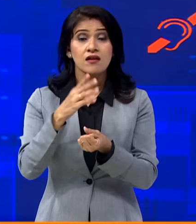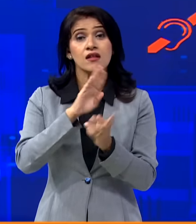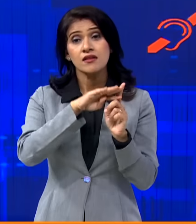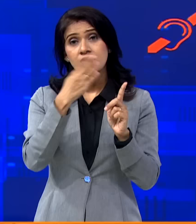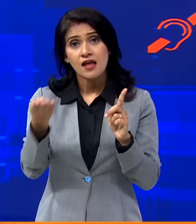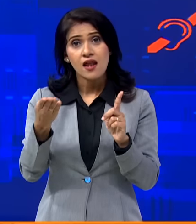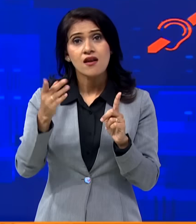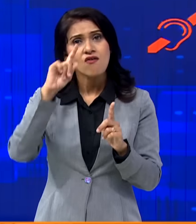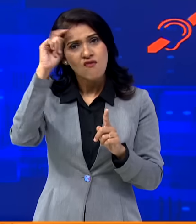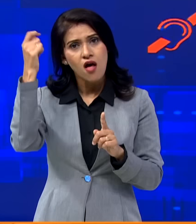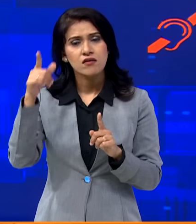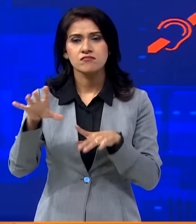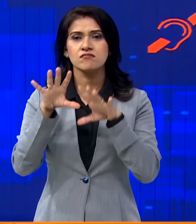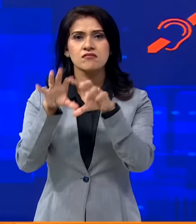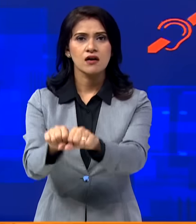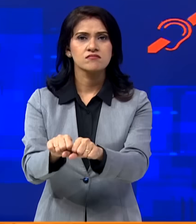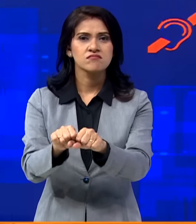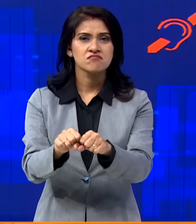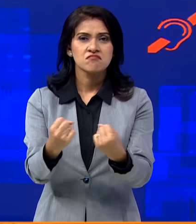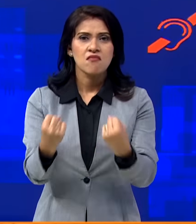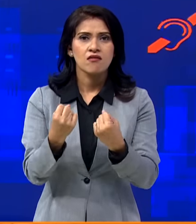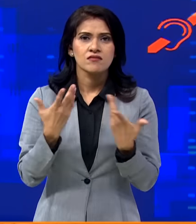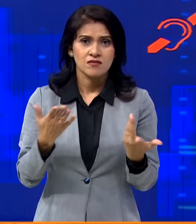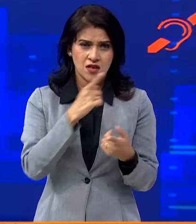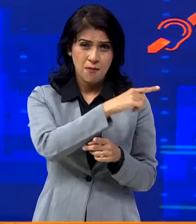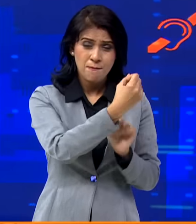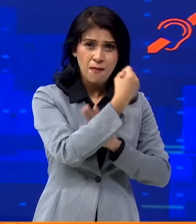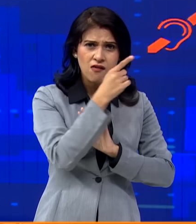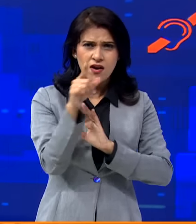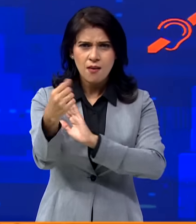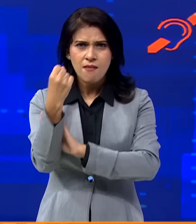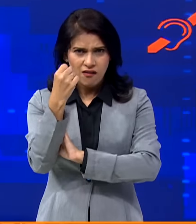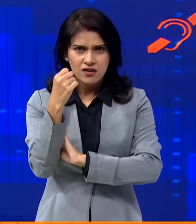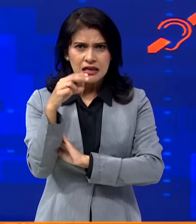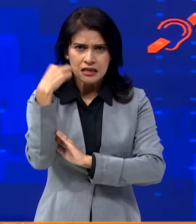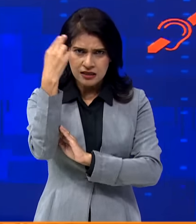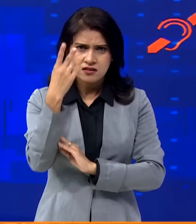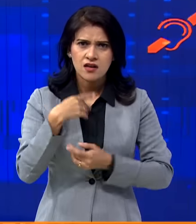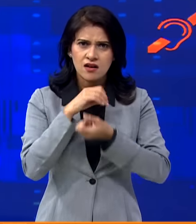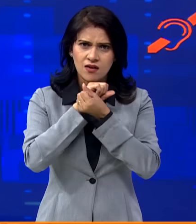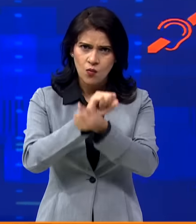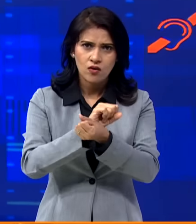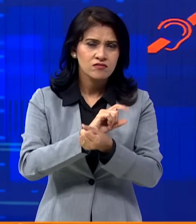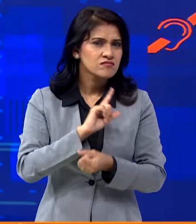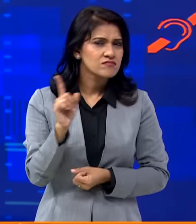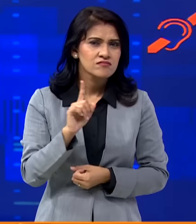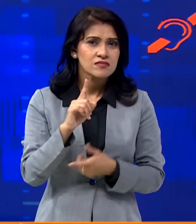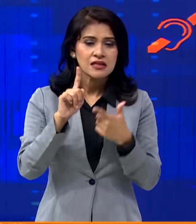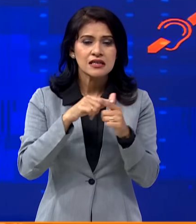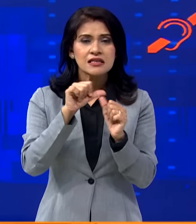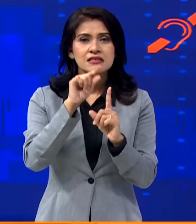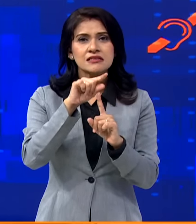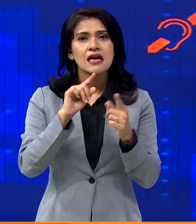था चंगेज खा बहुत बहादुर था महमूद गजनी बहुत बहादुर था यह भारत इसलिए गुलाम रहा इस भारत में जयचंद मौजूद